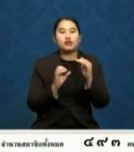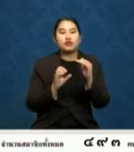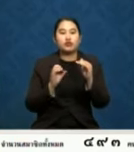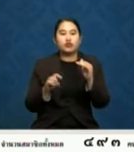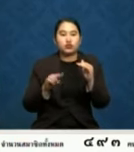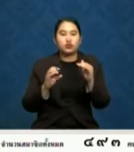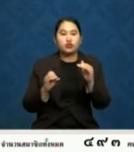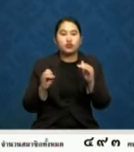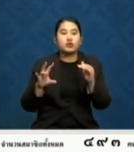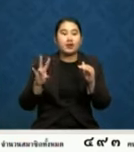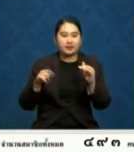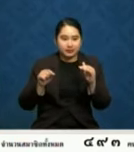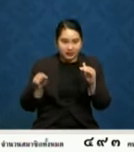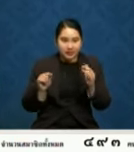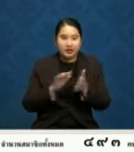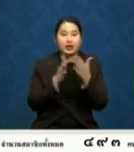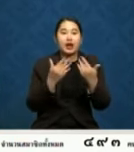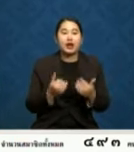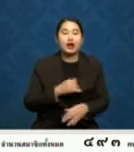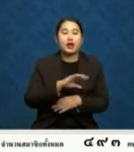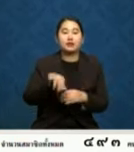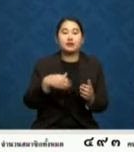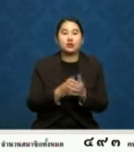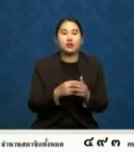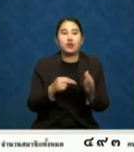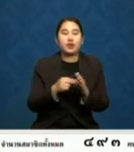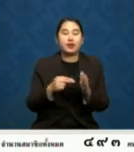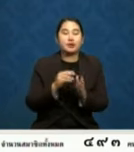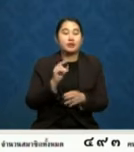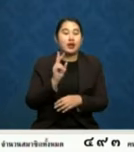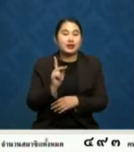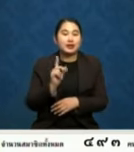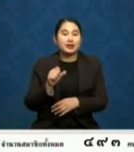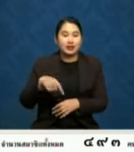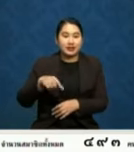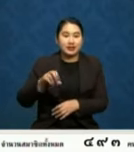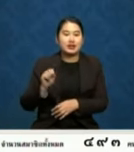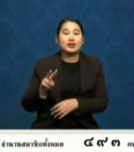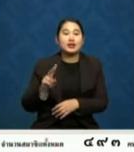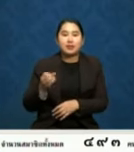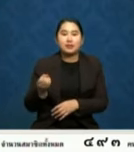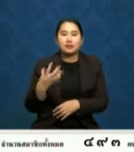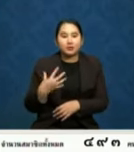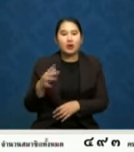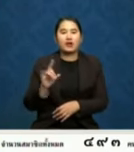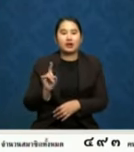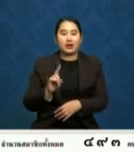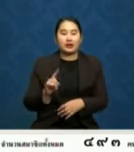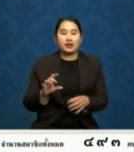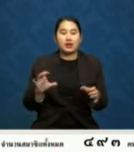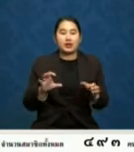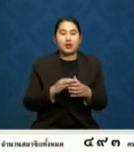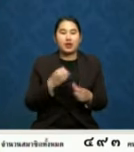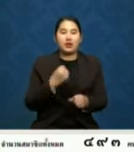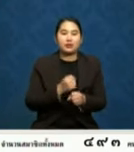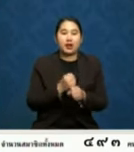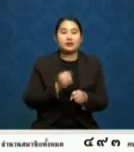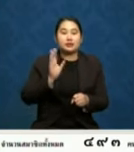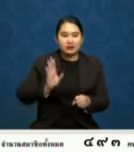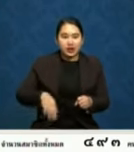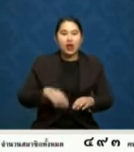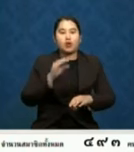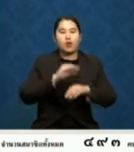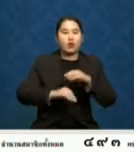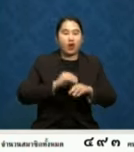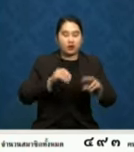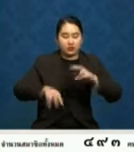perนะครับทั้งนั้นทั้งนี้นะครับประเด็นอื่นๆทางท่านกฤตศิลปชัยนะครับที่ว่ามีประเด็นของเรื่องของการช้านะครับในโครงการปรับปรุง